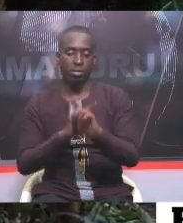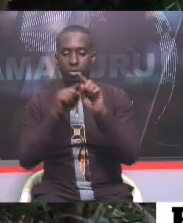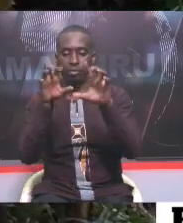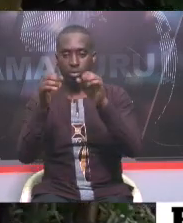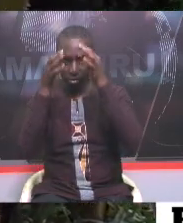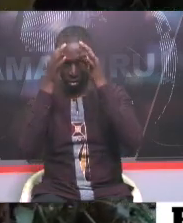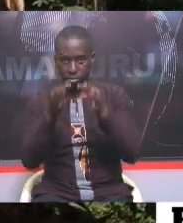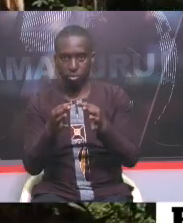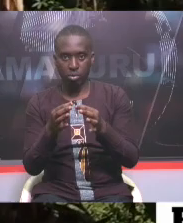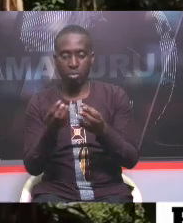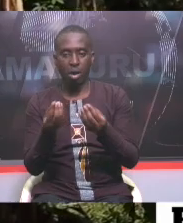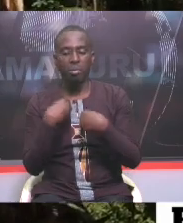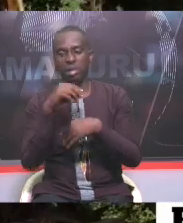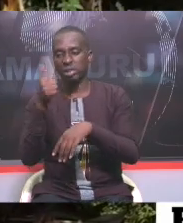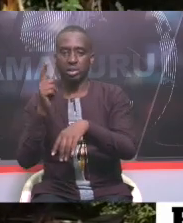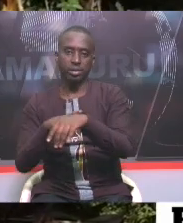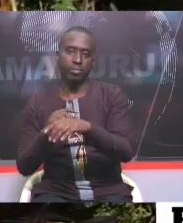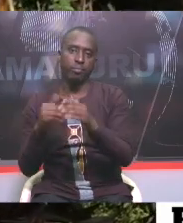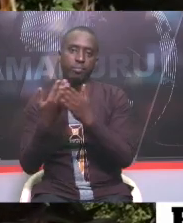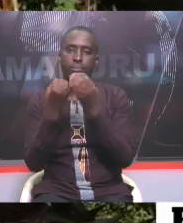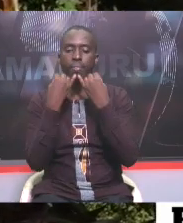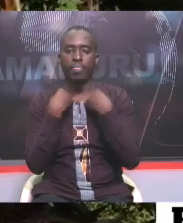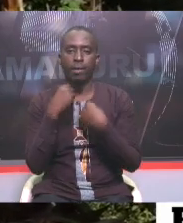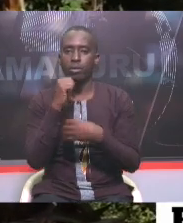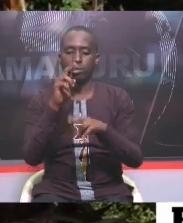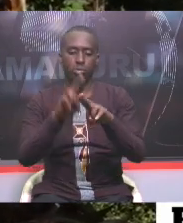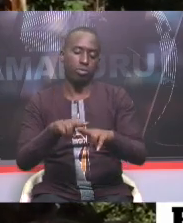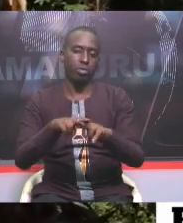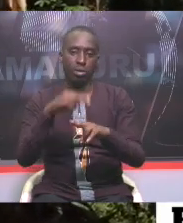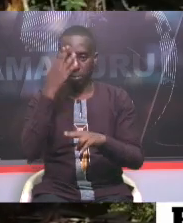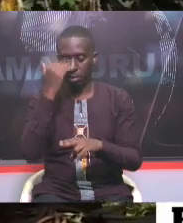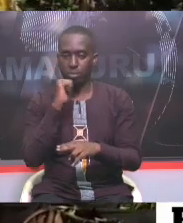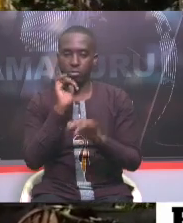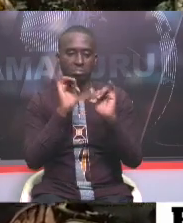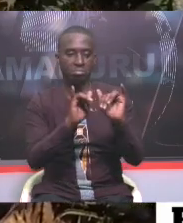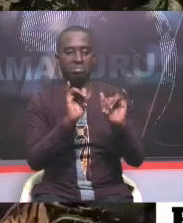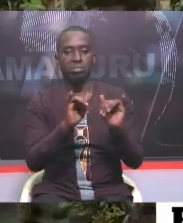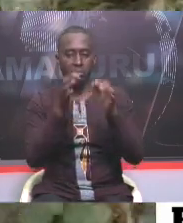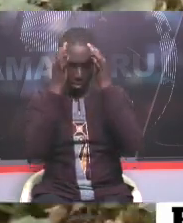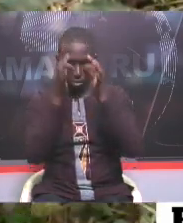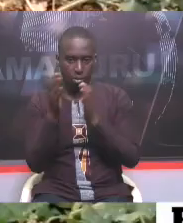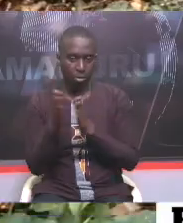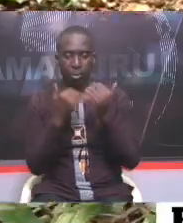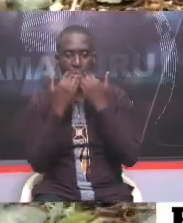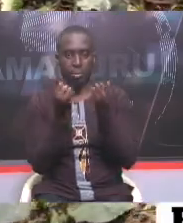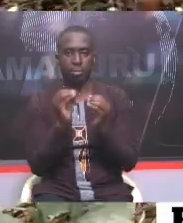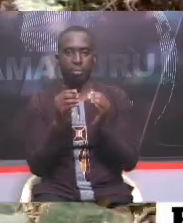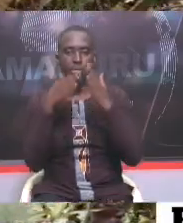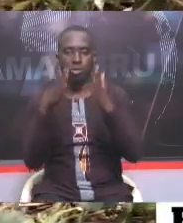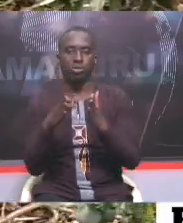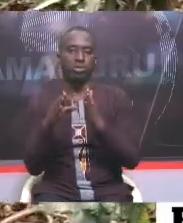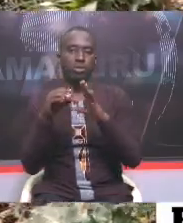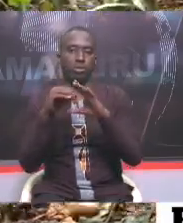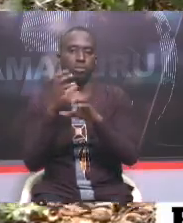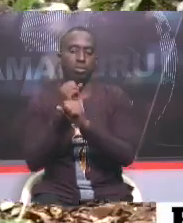gufata umwanzuro bampereza randevu nagera bakambwira ngo nindeke kwicara ngo kuko ngo ne kuguma aho ngaho ngo umwanzuro ntibarawutegura umuyobozi nshingwabikorwa